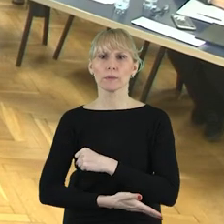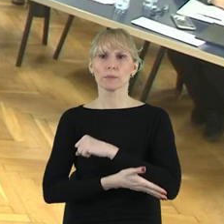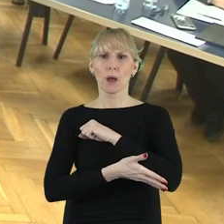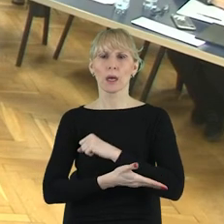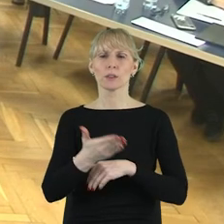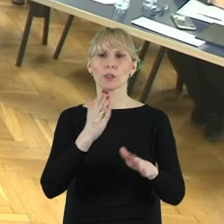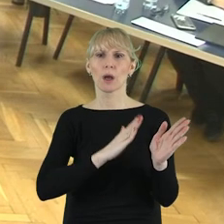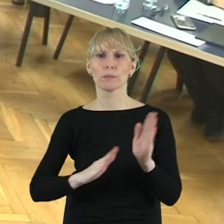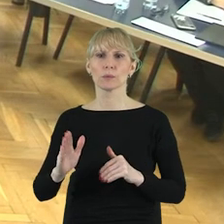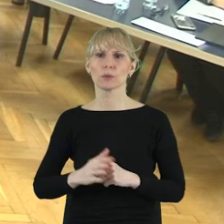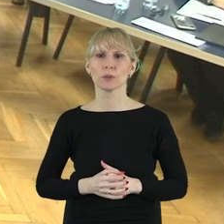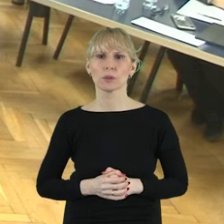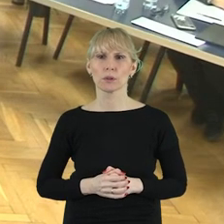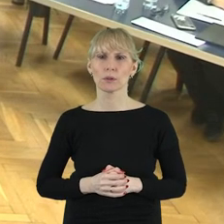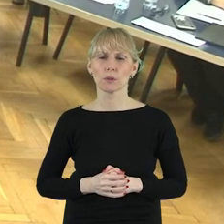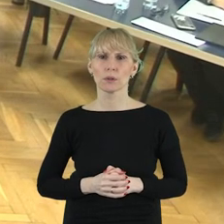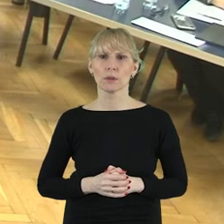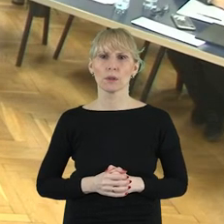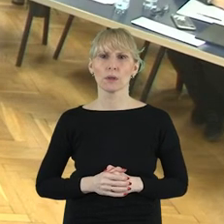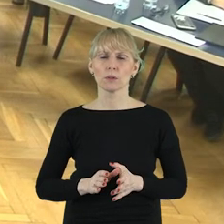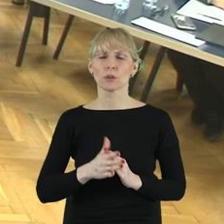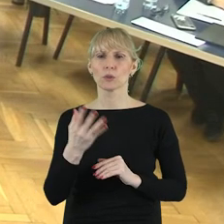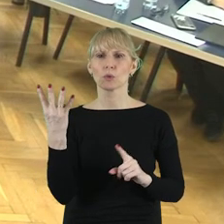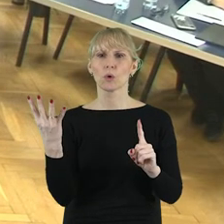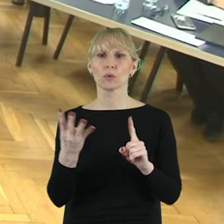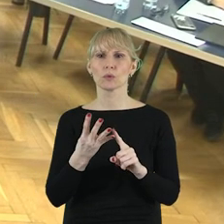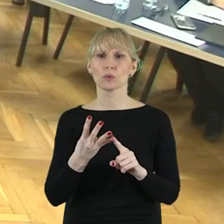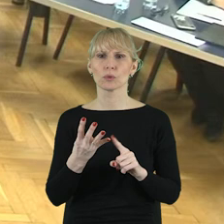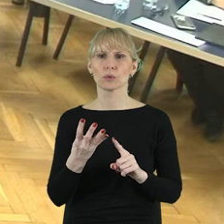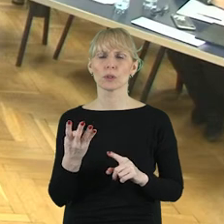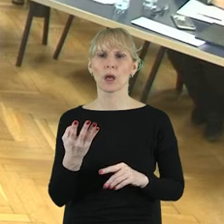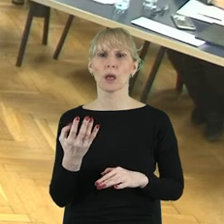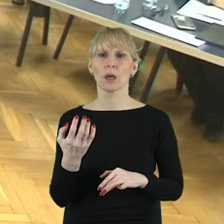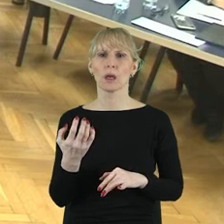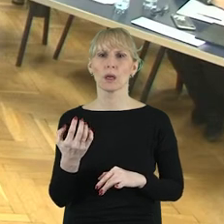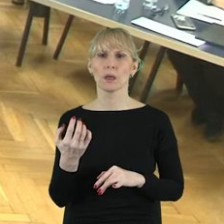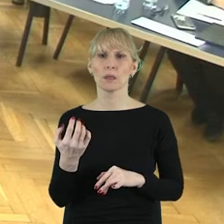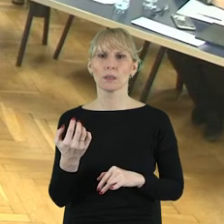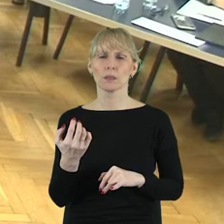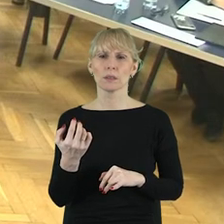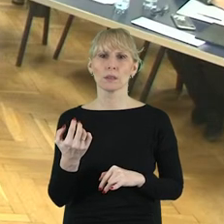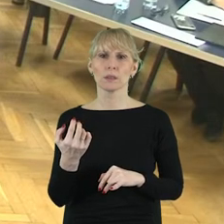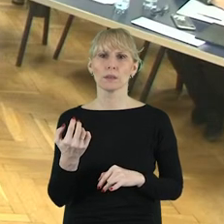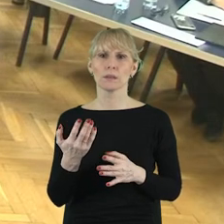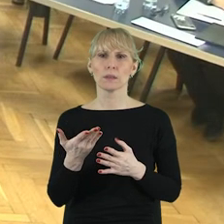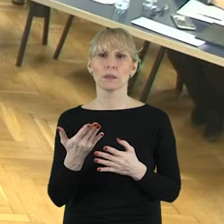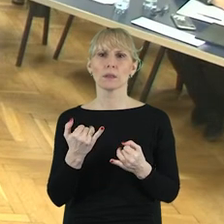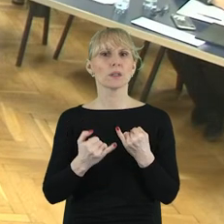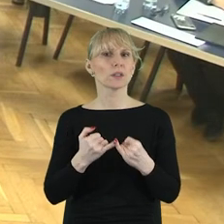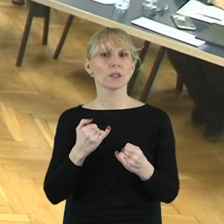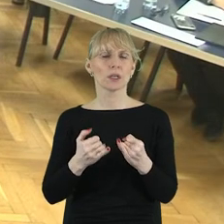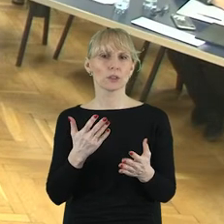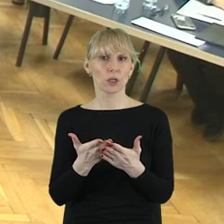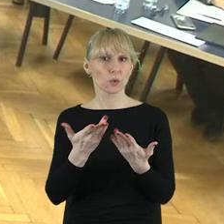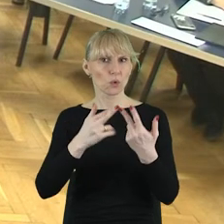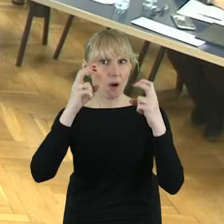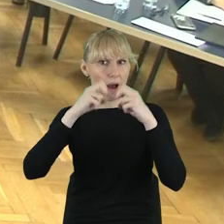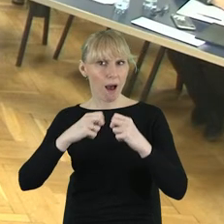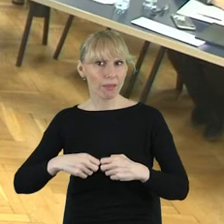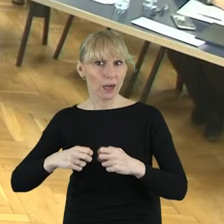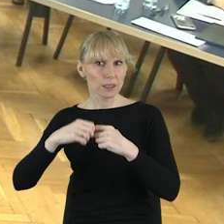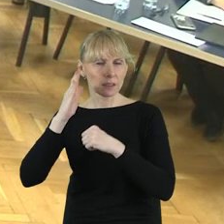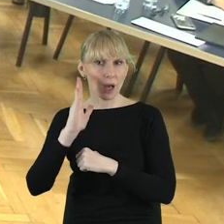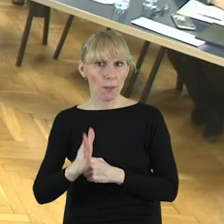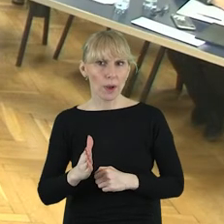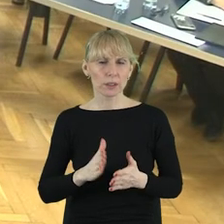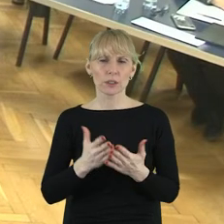poddziałania wsparcia przygotowawczego. Zapewne więcej niż 4 zdania, które usłyszeliście od pana marszałka Górczyńskiego. Jednakże zanim dokonam analizy,